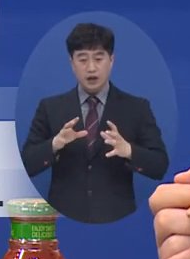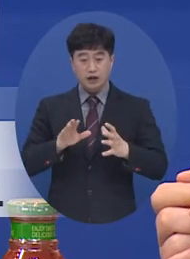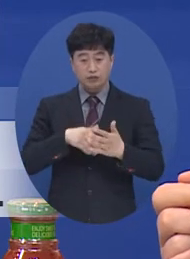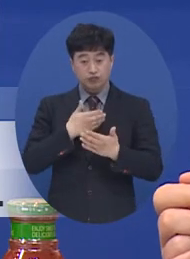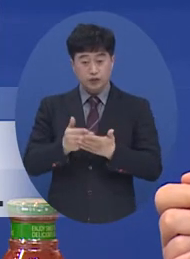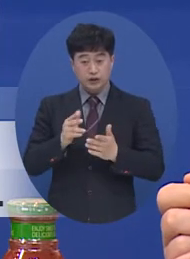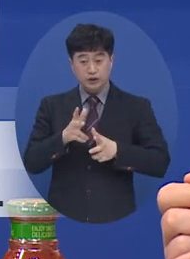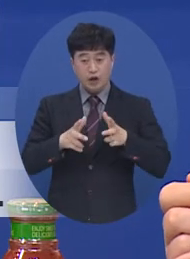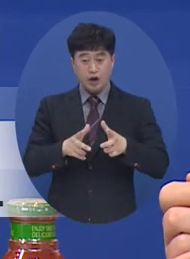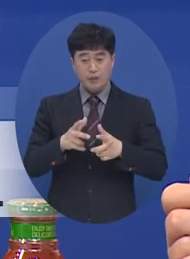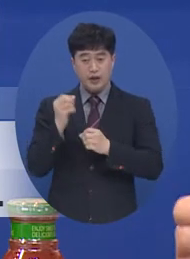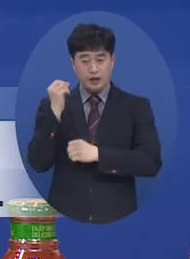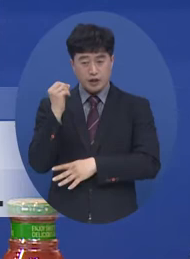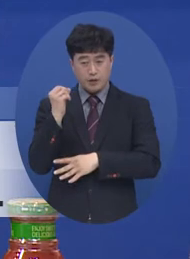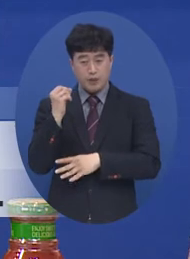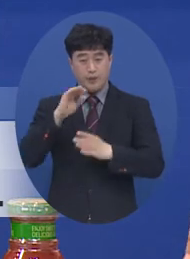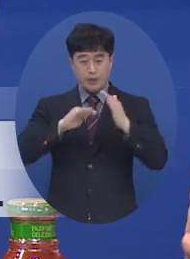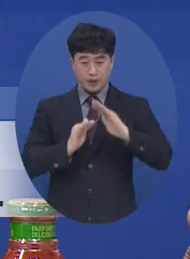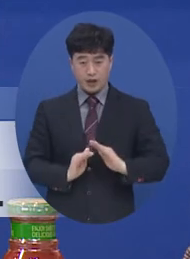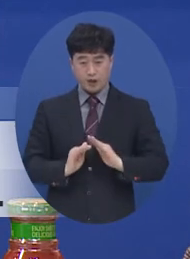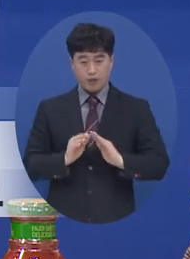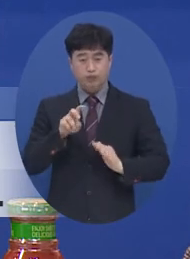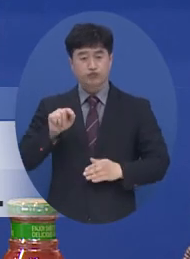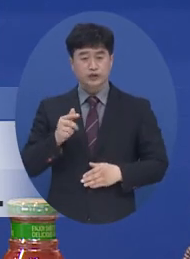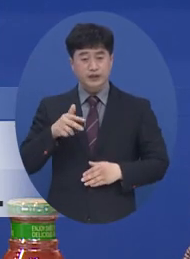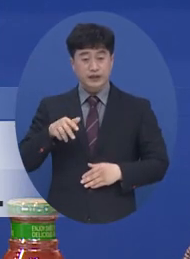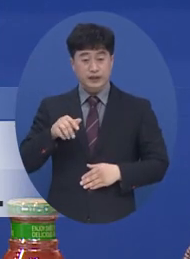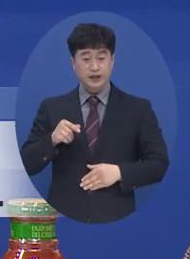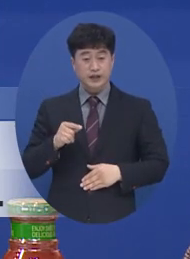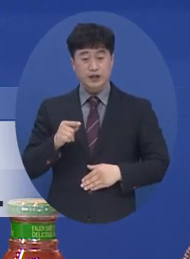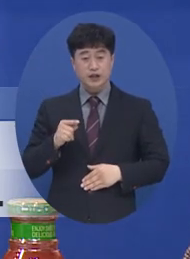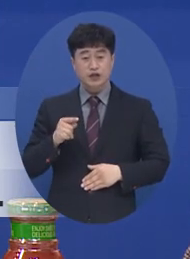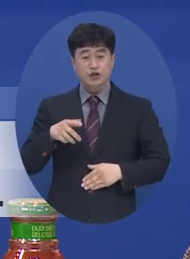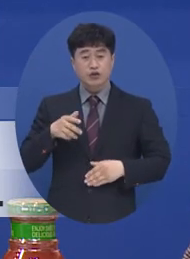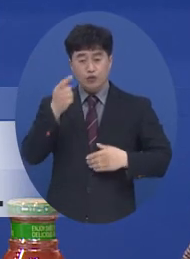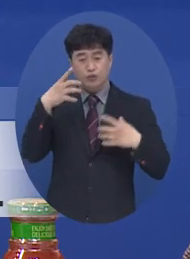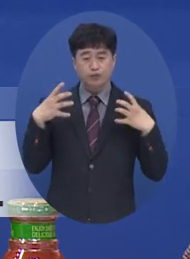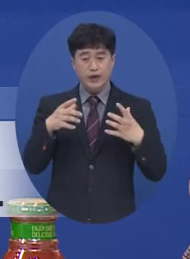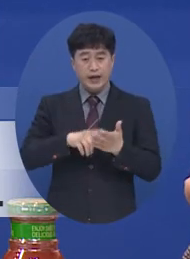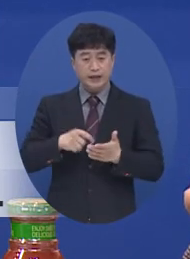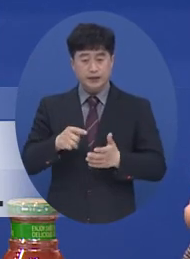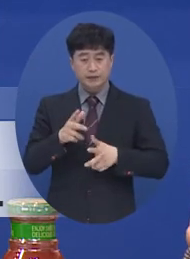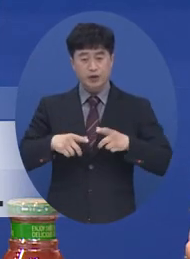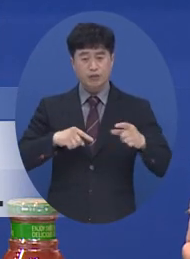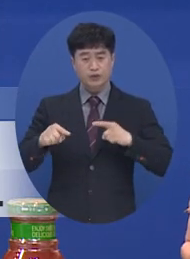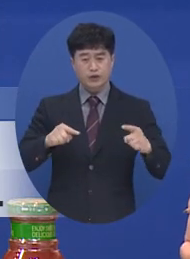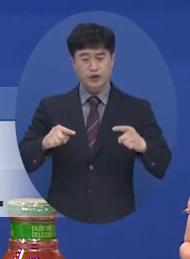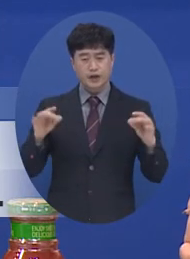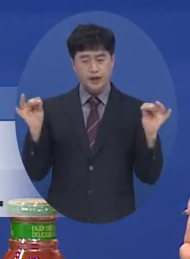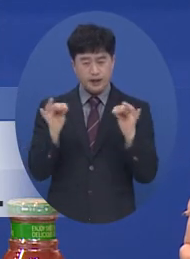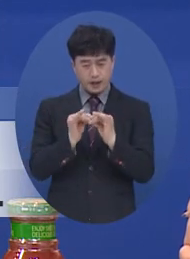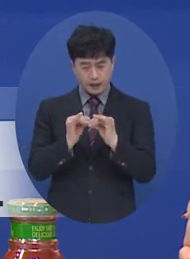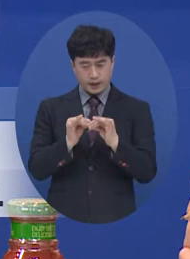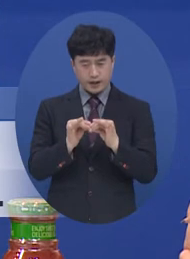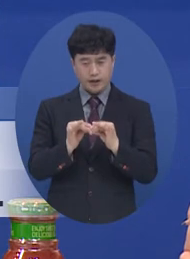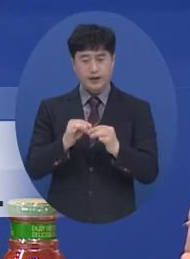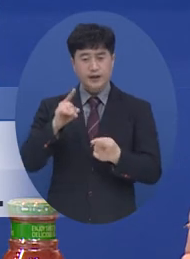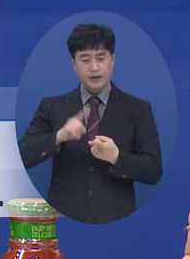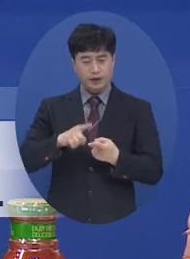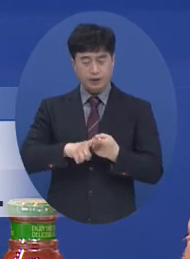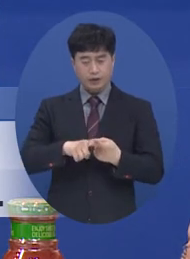대개조 사업의 기본 취지와 문재인 정부의 핵심 산업 정책에 가장 부합되는 지역이다. 이렇게